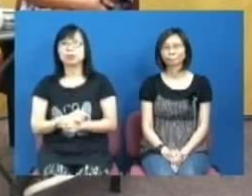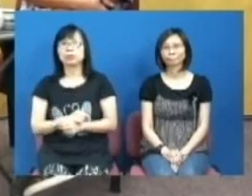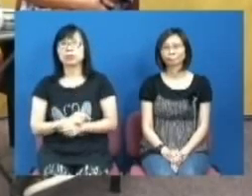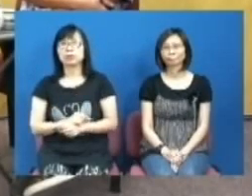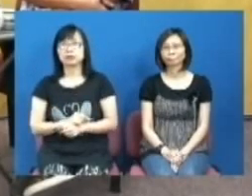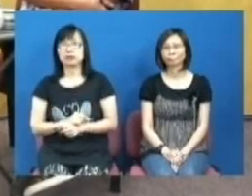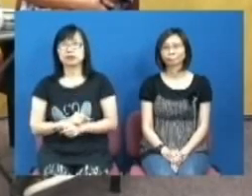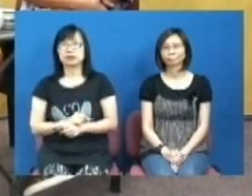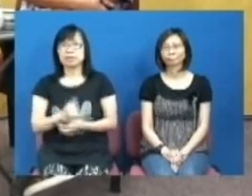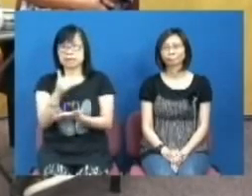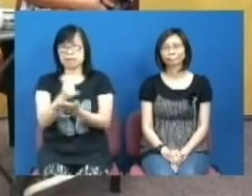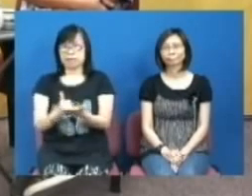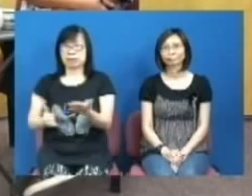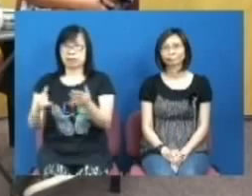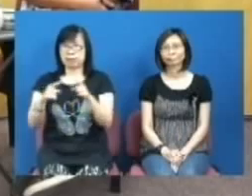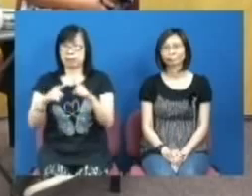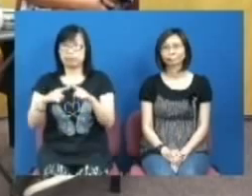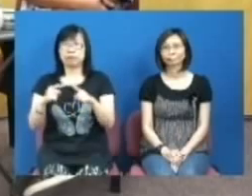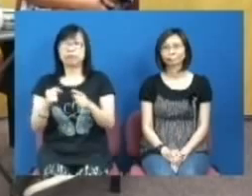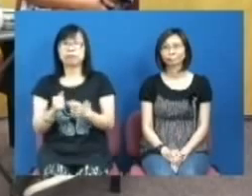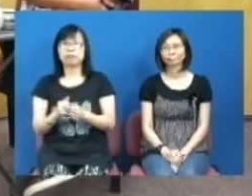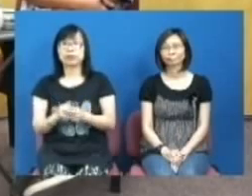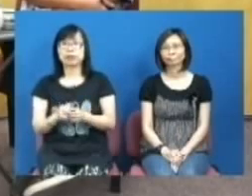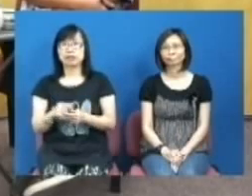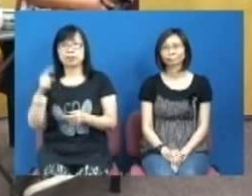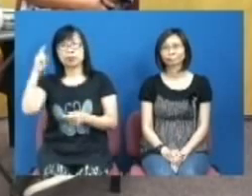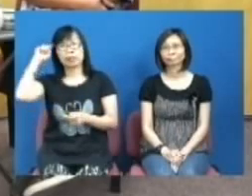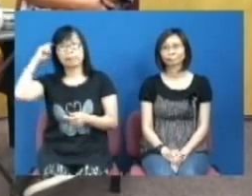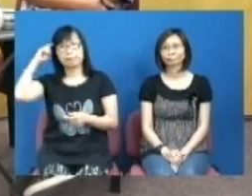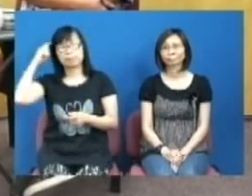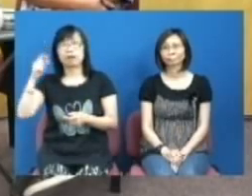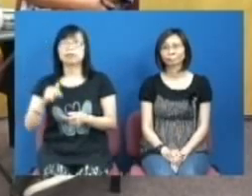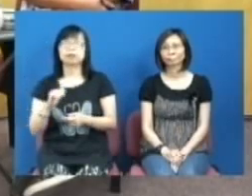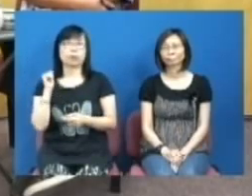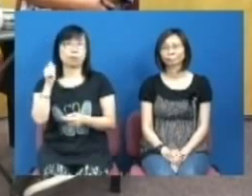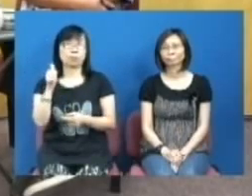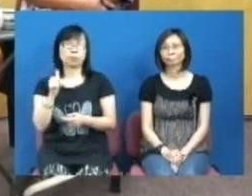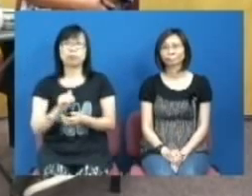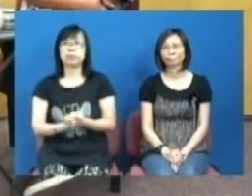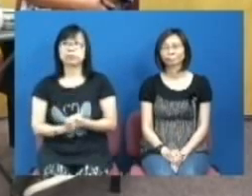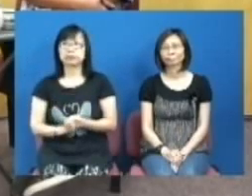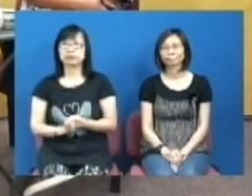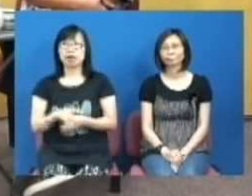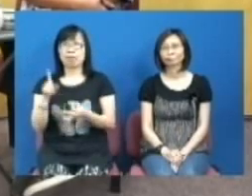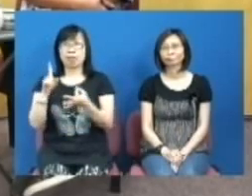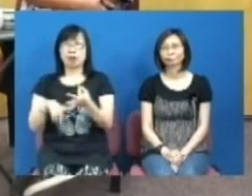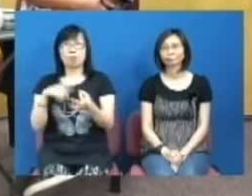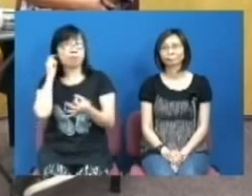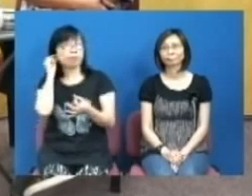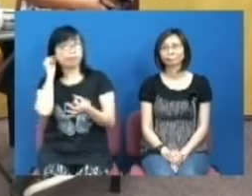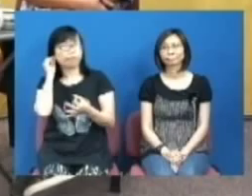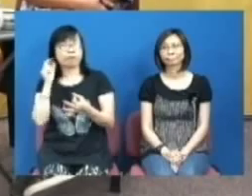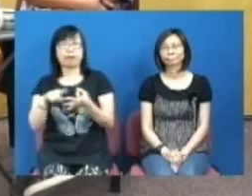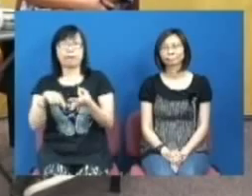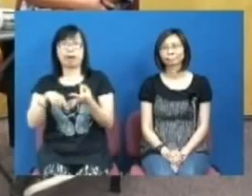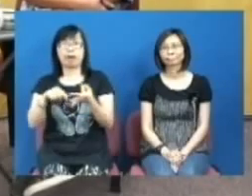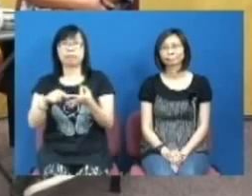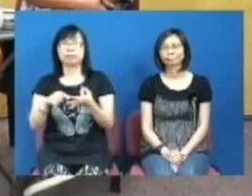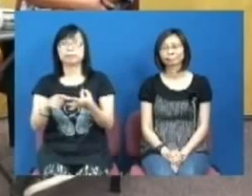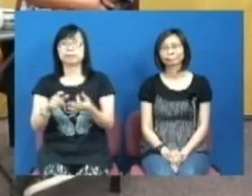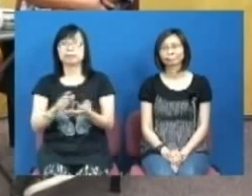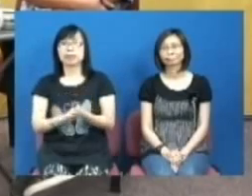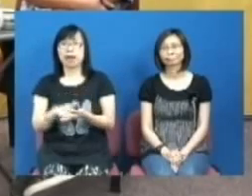即係辭職嗰個人的理念和綱領就得噶啦。咁因為梁美芬諗嗰啲懲罰議員嗰啲咧，佢當